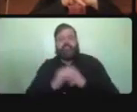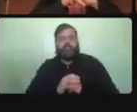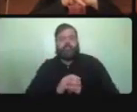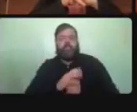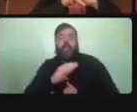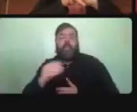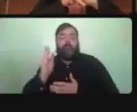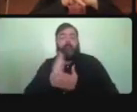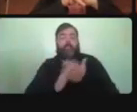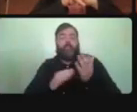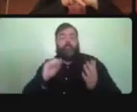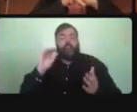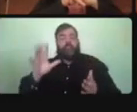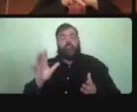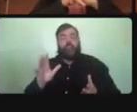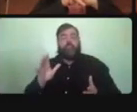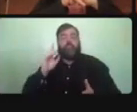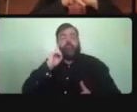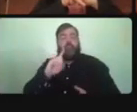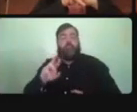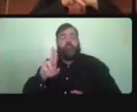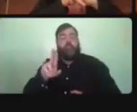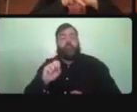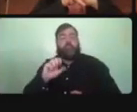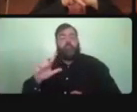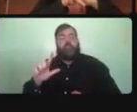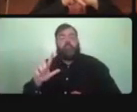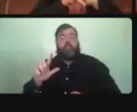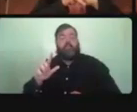kujenga majengo ya kisasa.